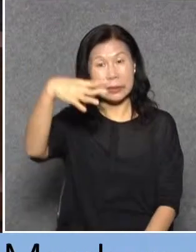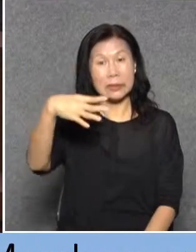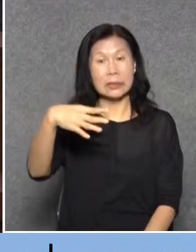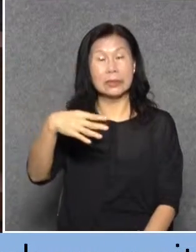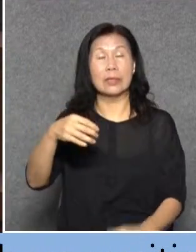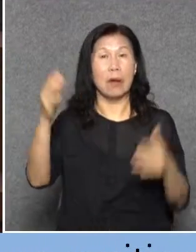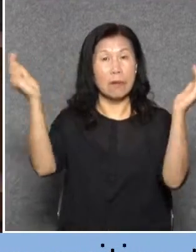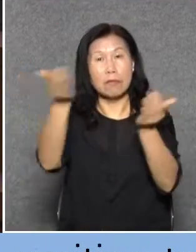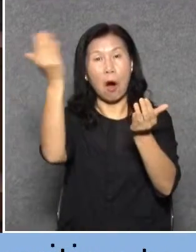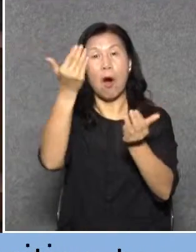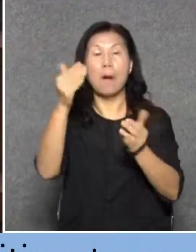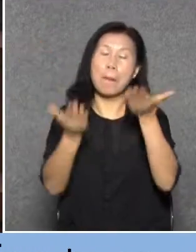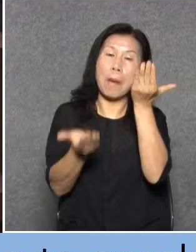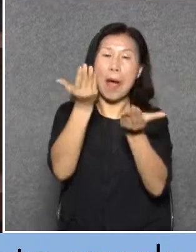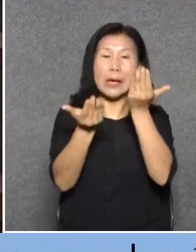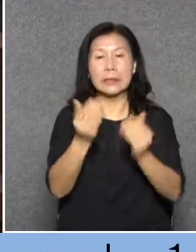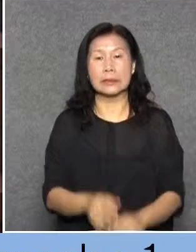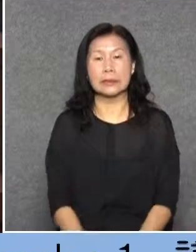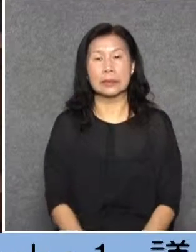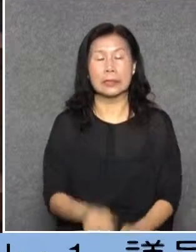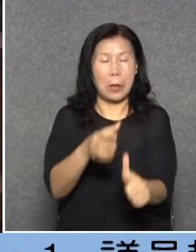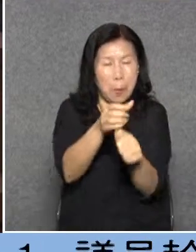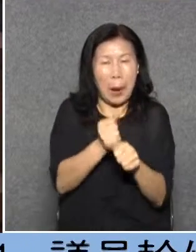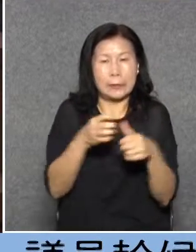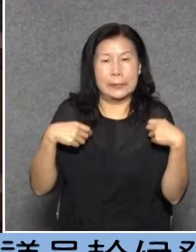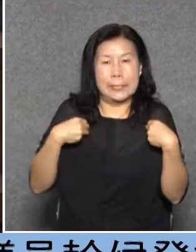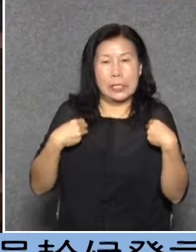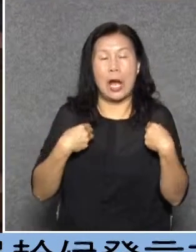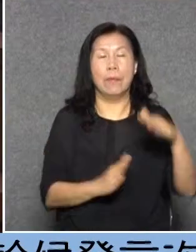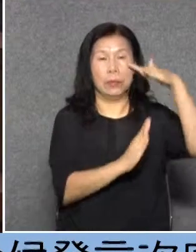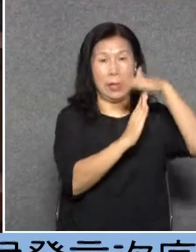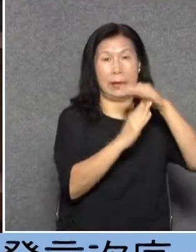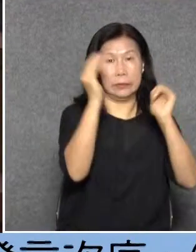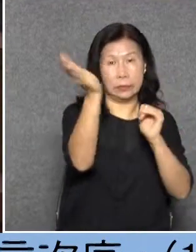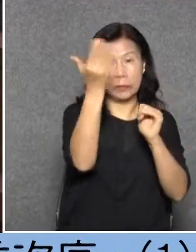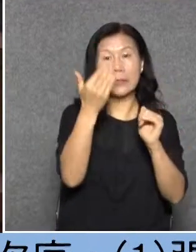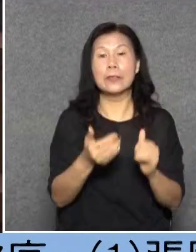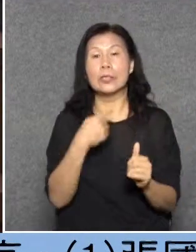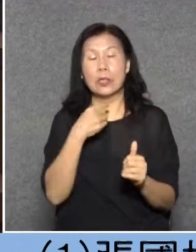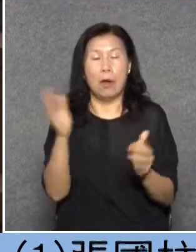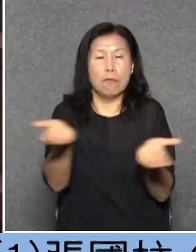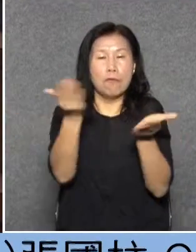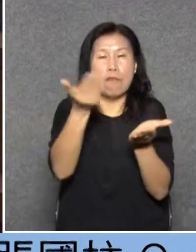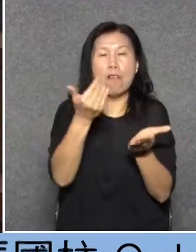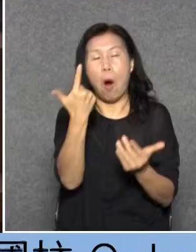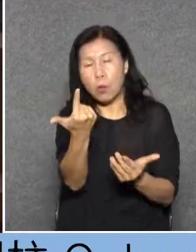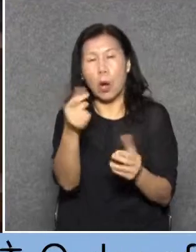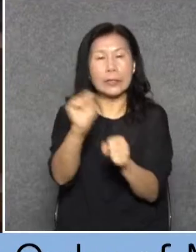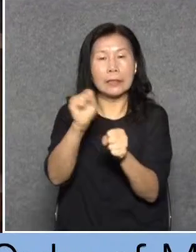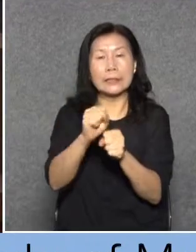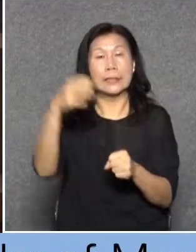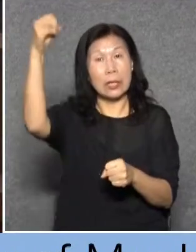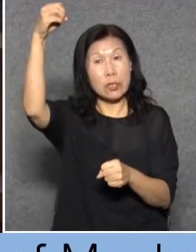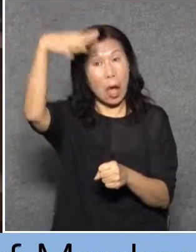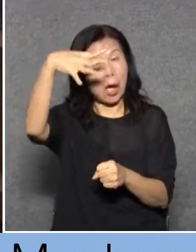大風嘅比喻呢，就係、話有人係咁掹住件衫嘅時候，你應該係停咗啲風，或者硬吹佢，吹甩佢嘅風呢，定還是應該等陽光曬